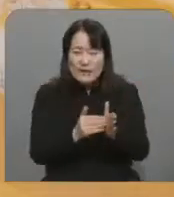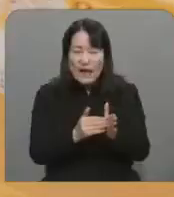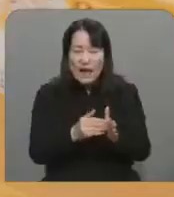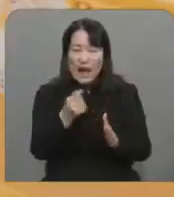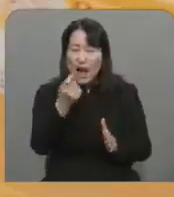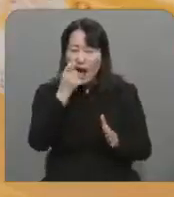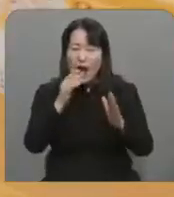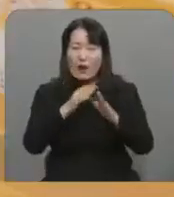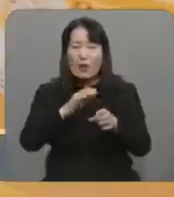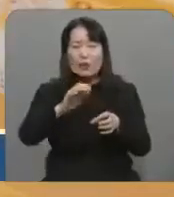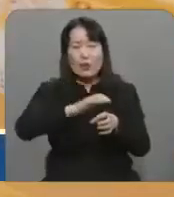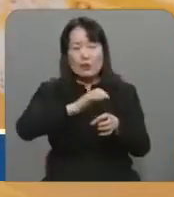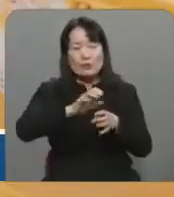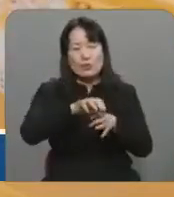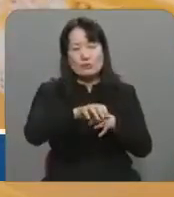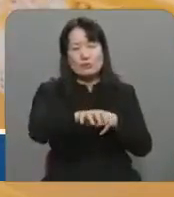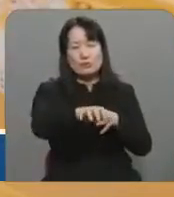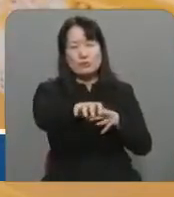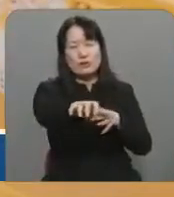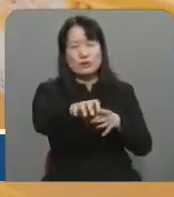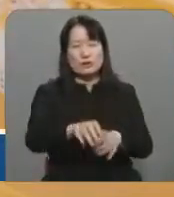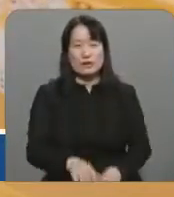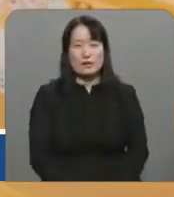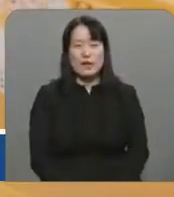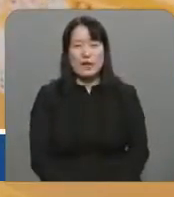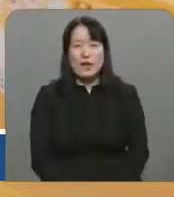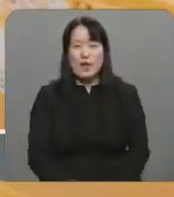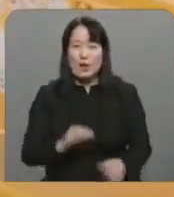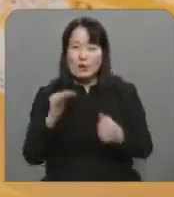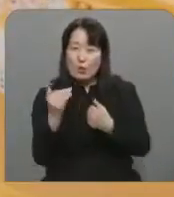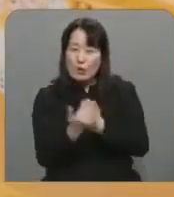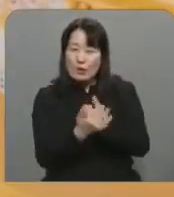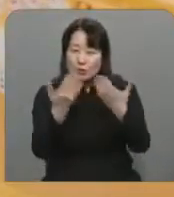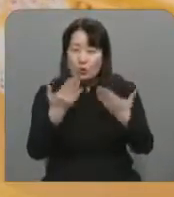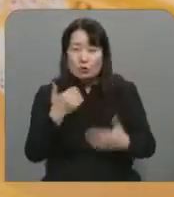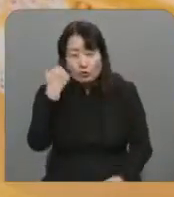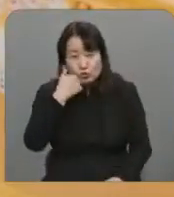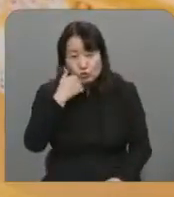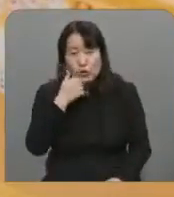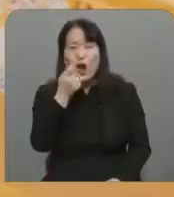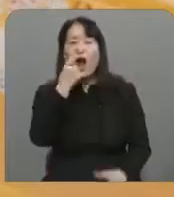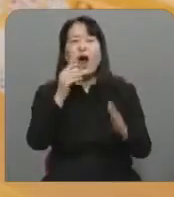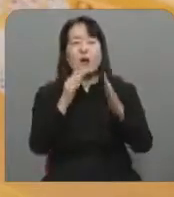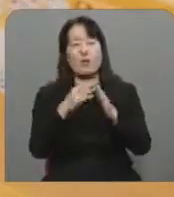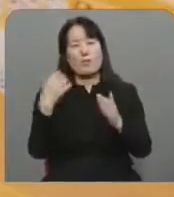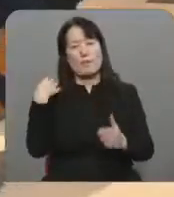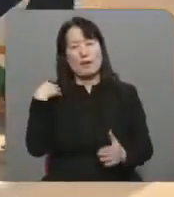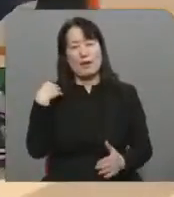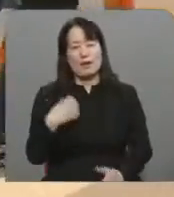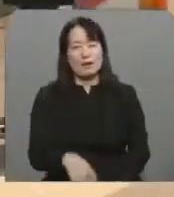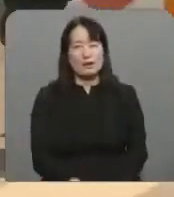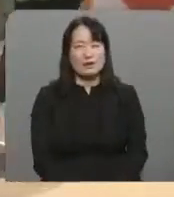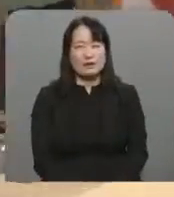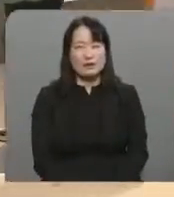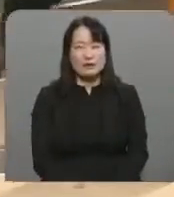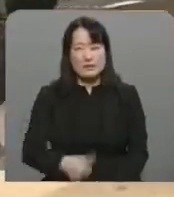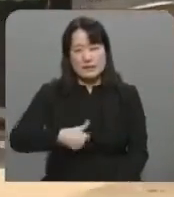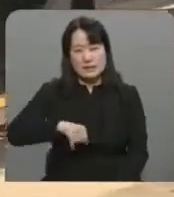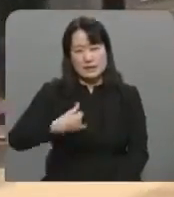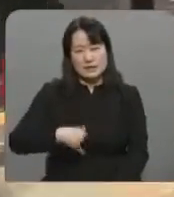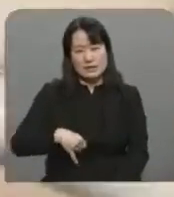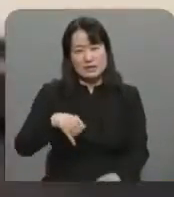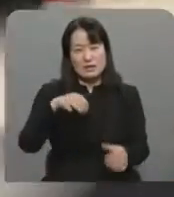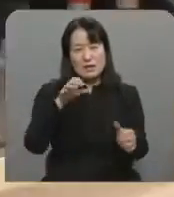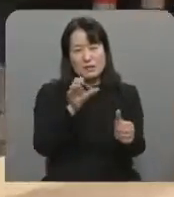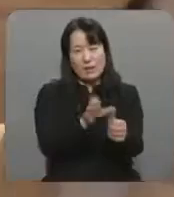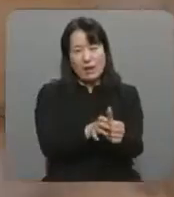학원 차량들이 학생들을 기다리고 있습니다. 하교 후 돌봄 공백을 사실상 학원들이 채우고 있는 겁니다. 자녀들을 맡길